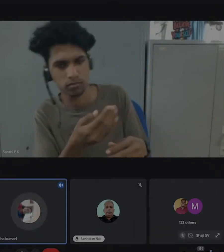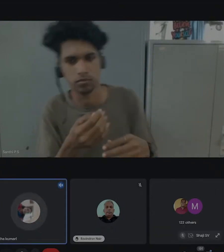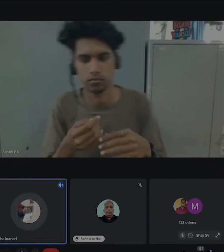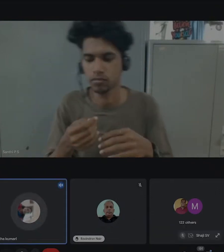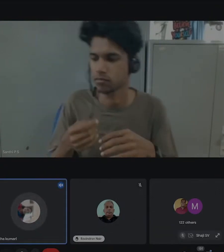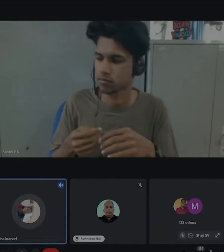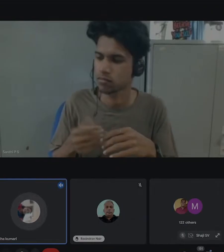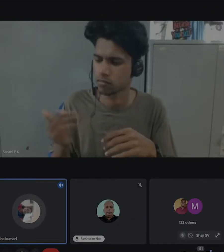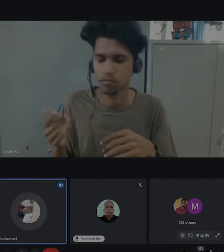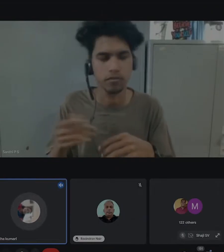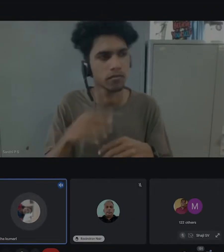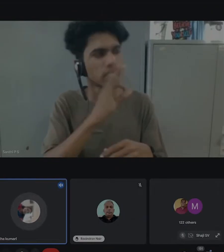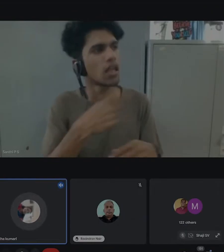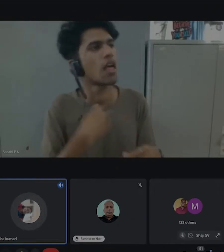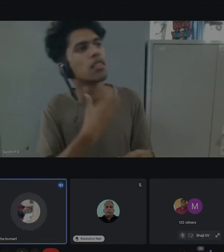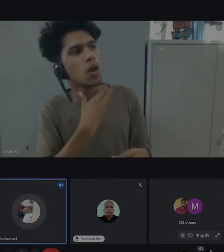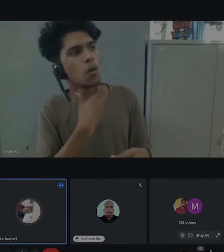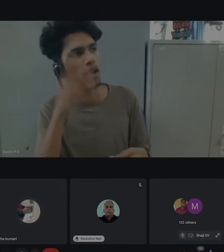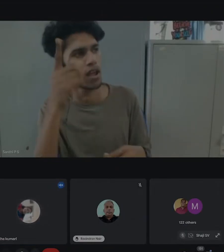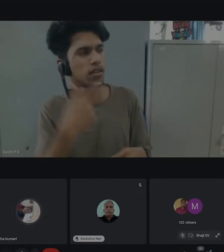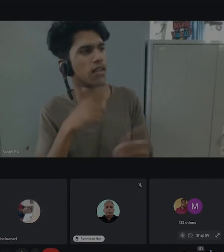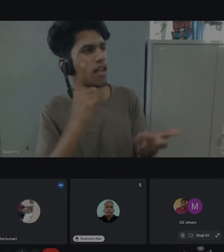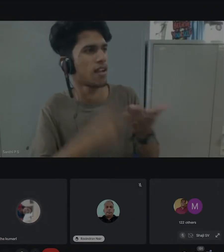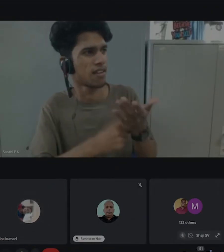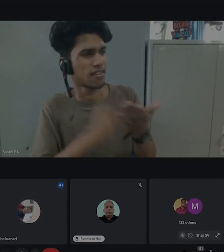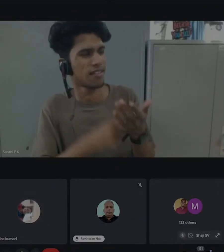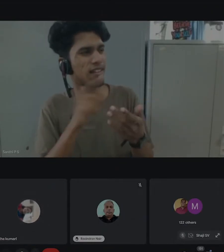മേഡം, ഞാൻ നെടുമങ്ങാട് പ്രോജക്റ്റിലെ ഒരു അംഗനവാടി ടീച്ചറാണേ.